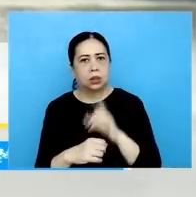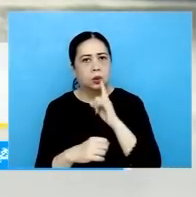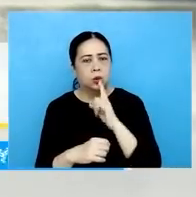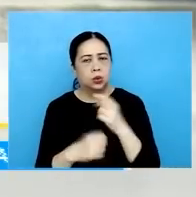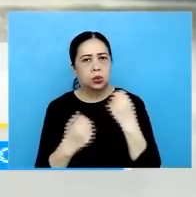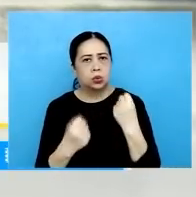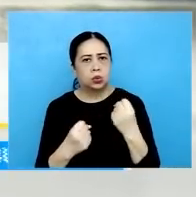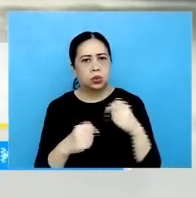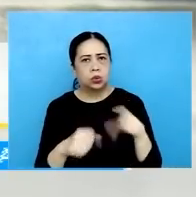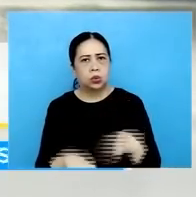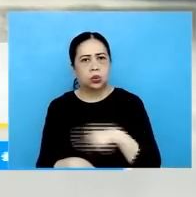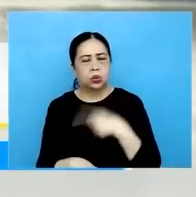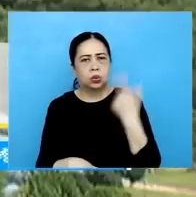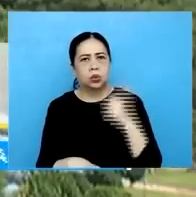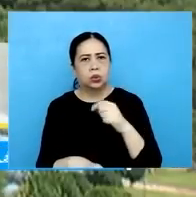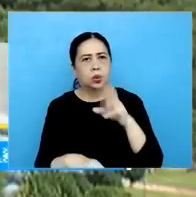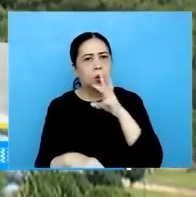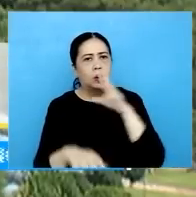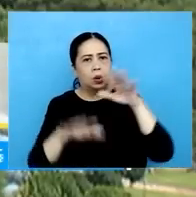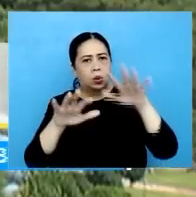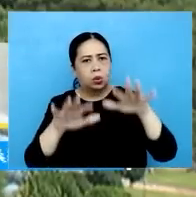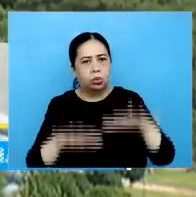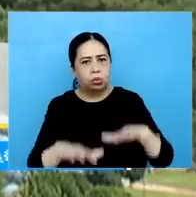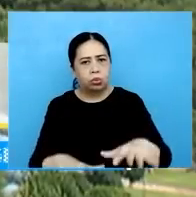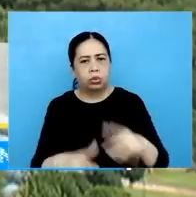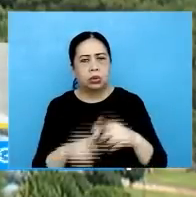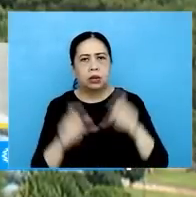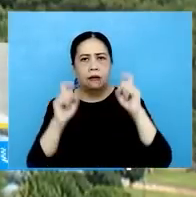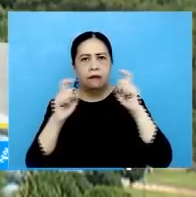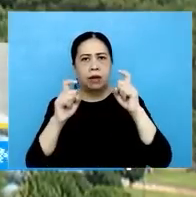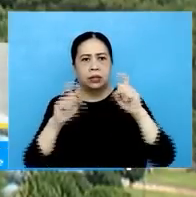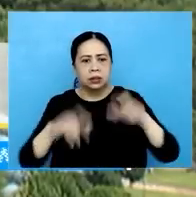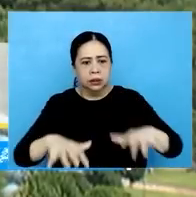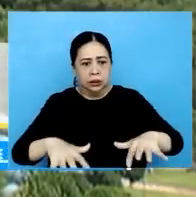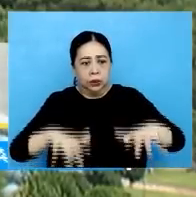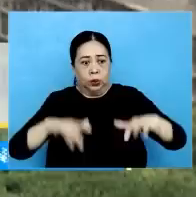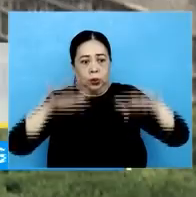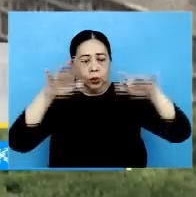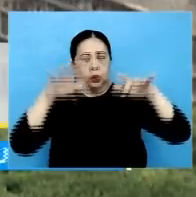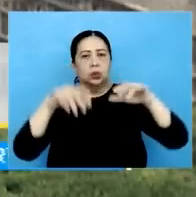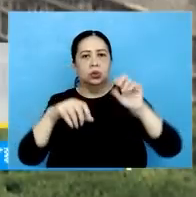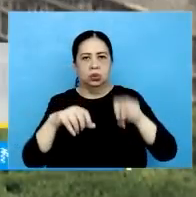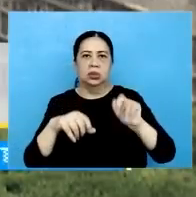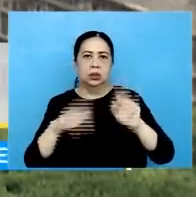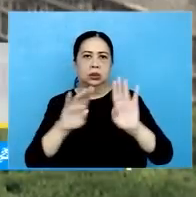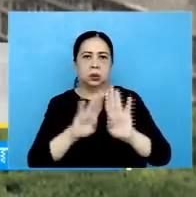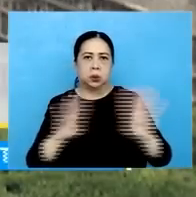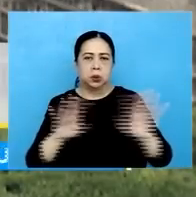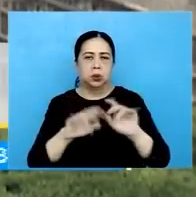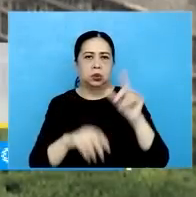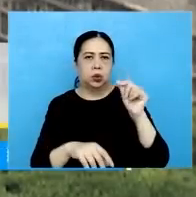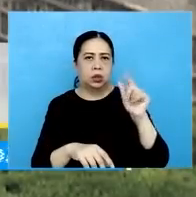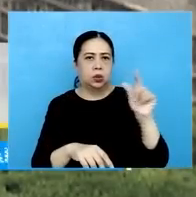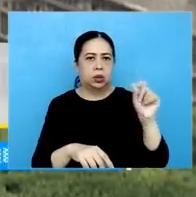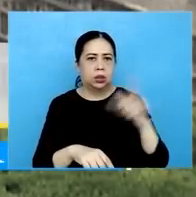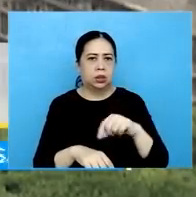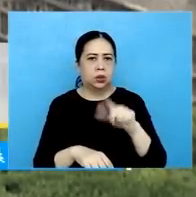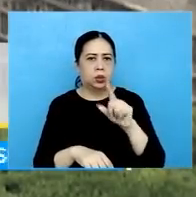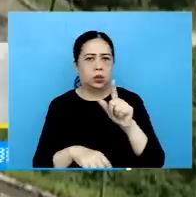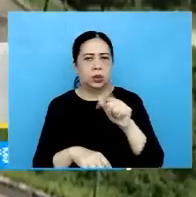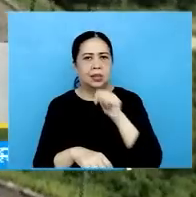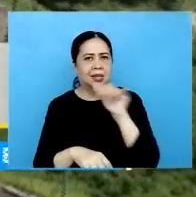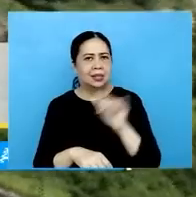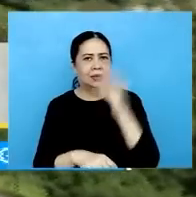napakatagal bumaba ng tubig at napakabilis ng pag-build up ng tubig noong 2020 and 2021. Unlike last